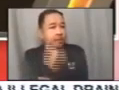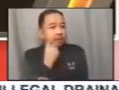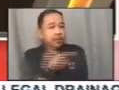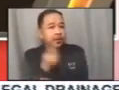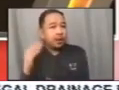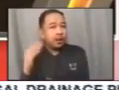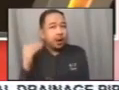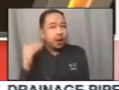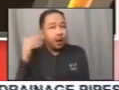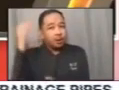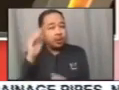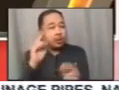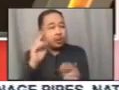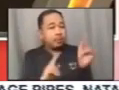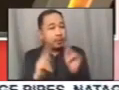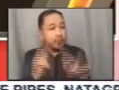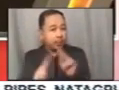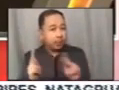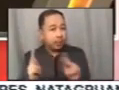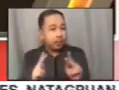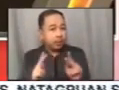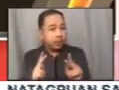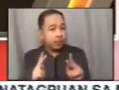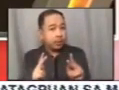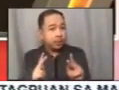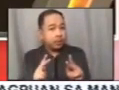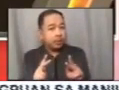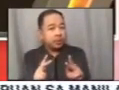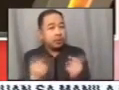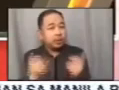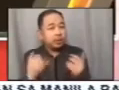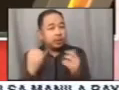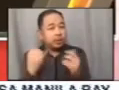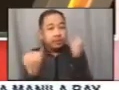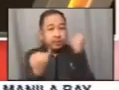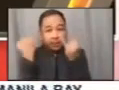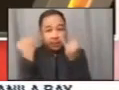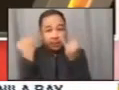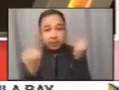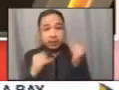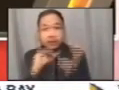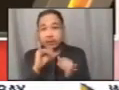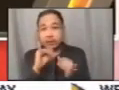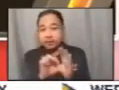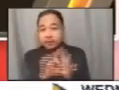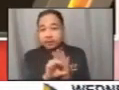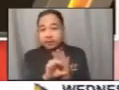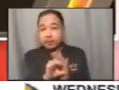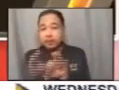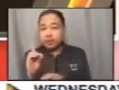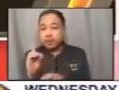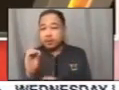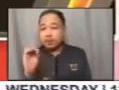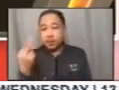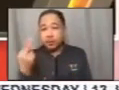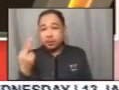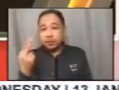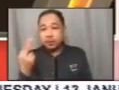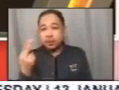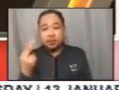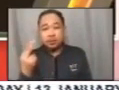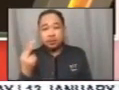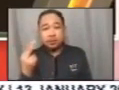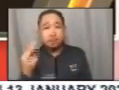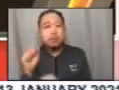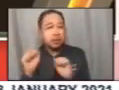mga kababayan at marahil po ang ilan, kumbaga yung iba natatakot, pero yung iba naman po ay excited na magsimula na po itong Max Vaccination Program.